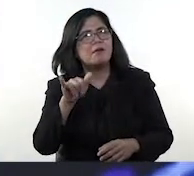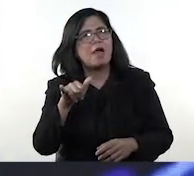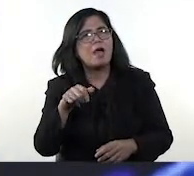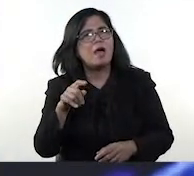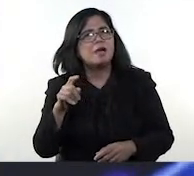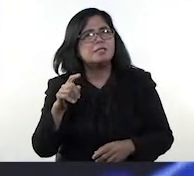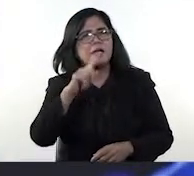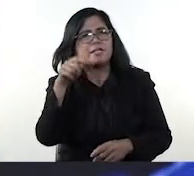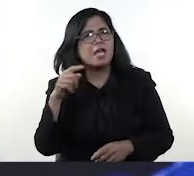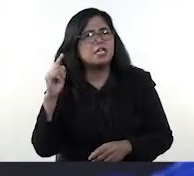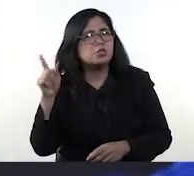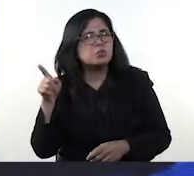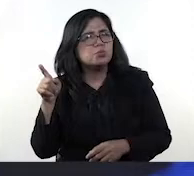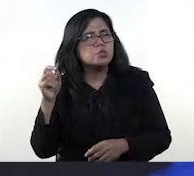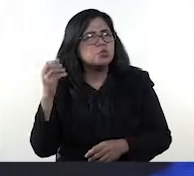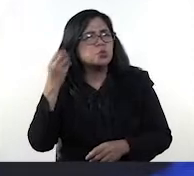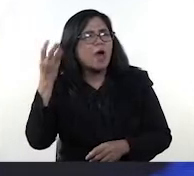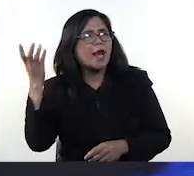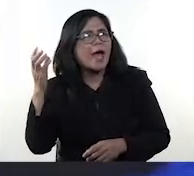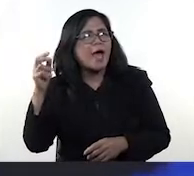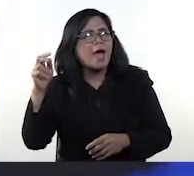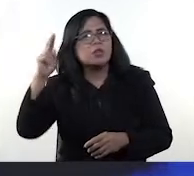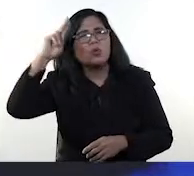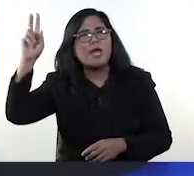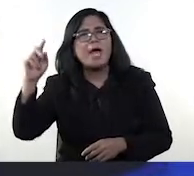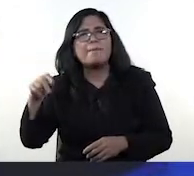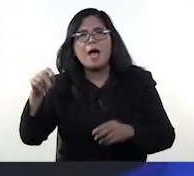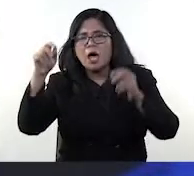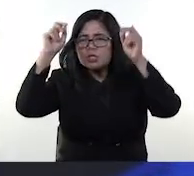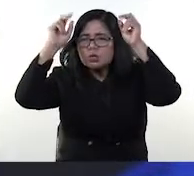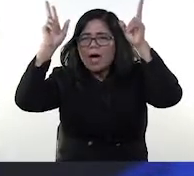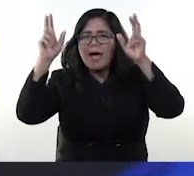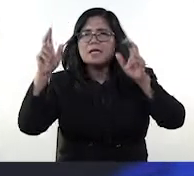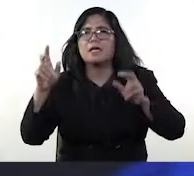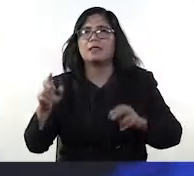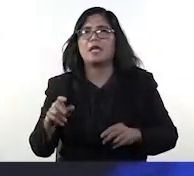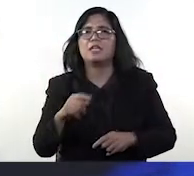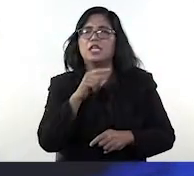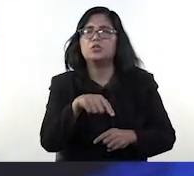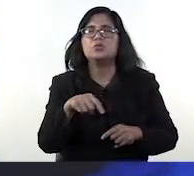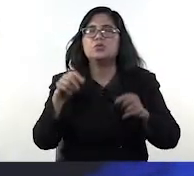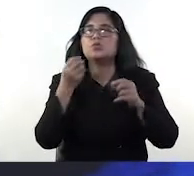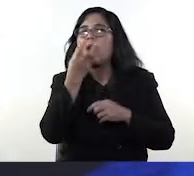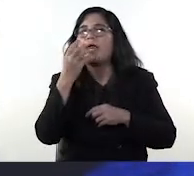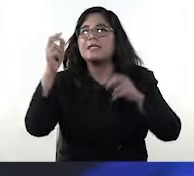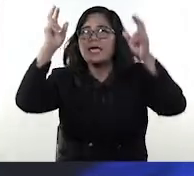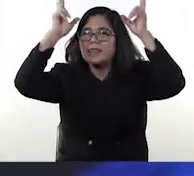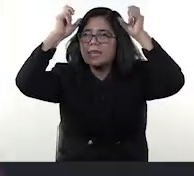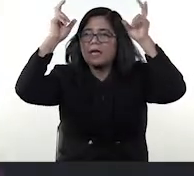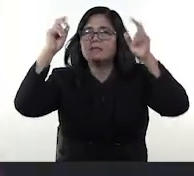saya itu suara Tuhan suara setan Sorry untuk ngomongnya ini suara setan jahanam